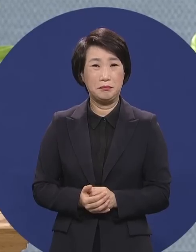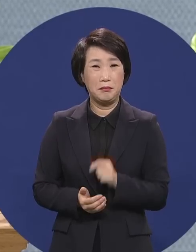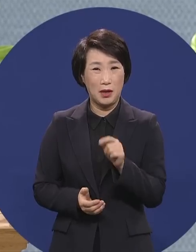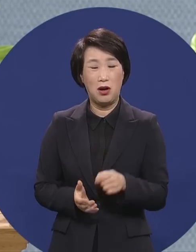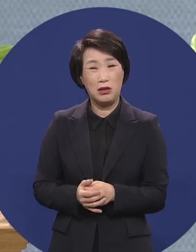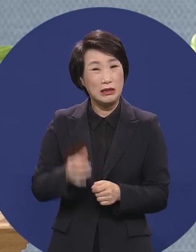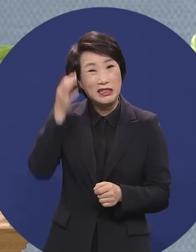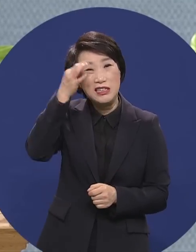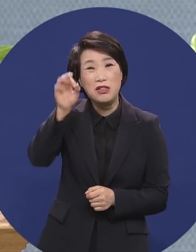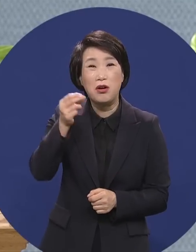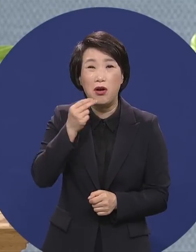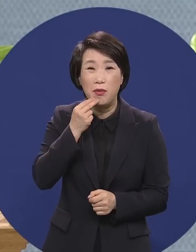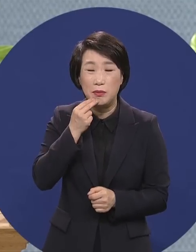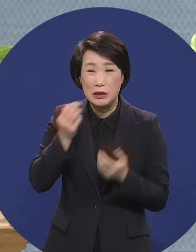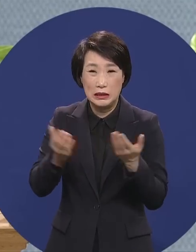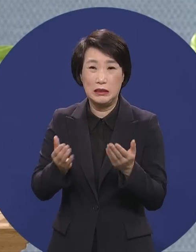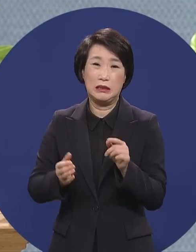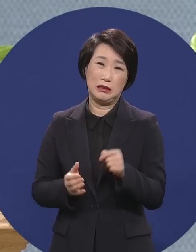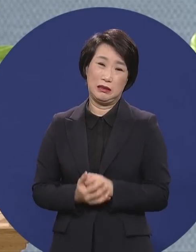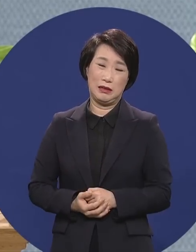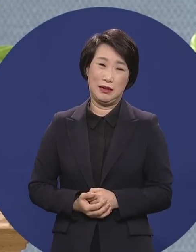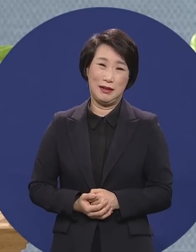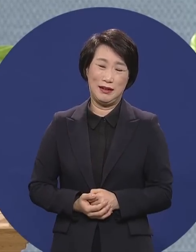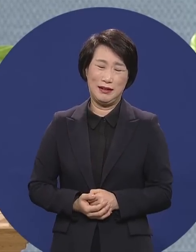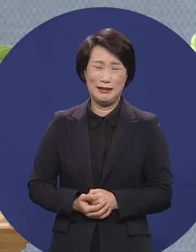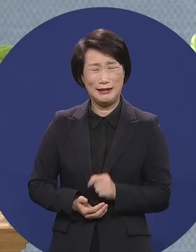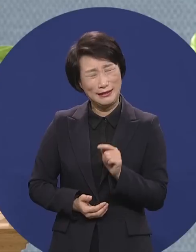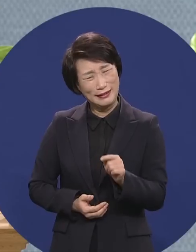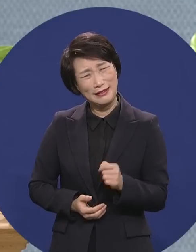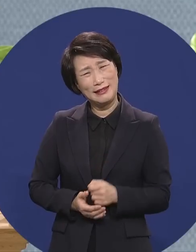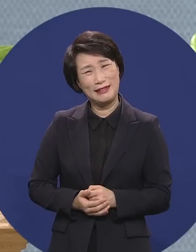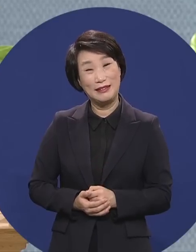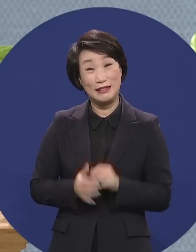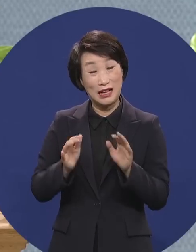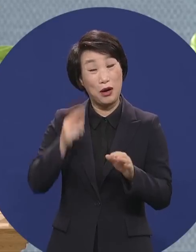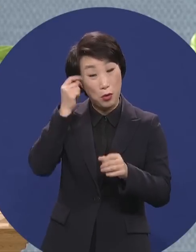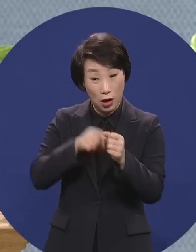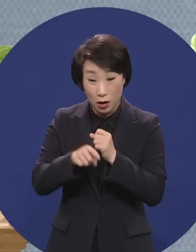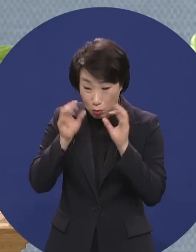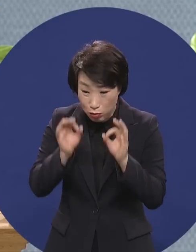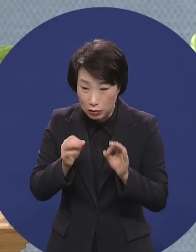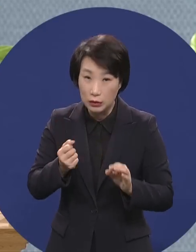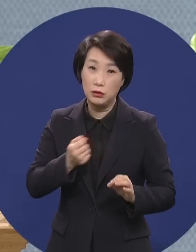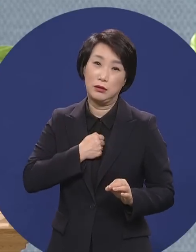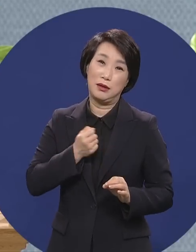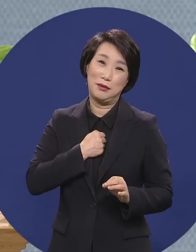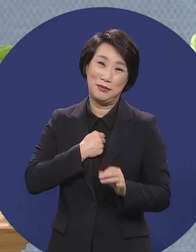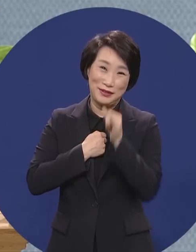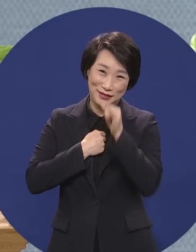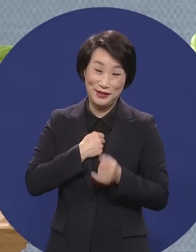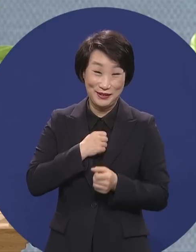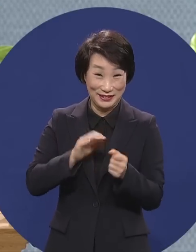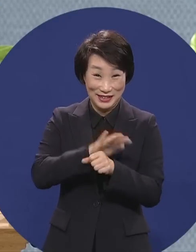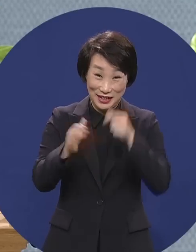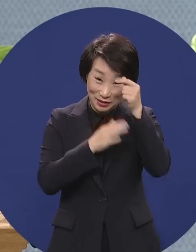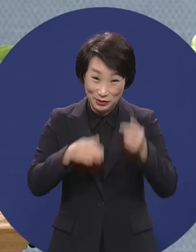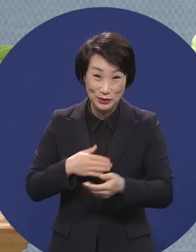무시해버리고 인정하지 않는 이런 행위, 얼마나 그러니 과학이 답답합니까? 사랑하는